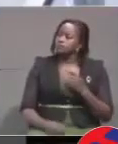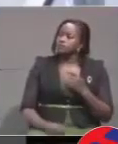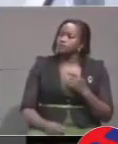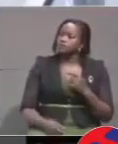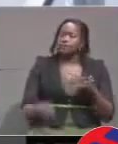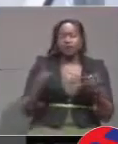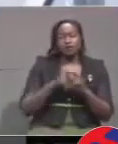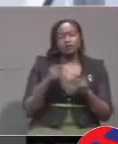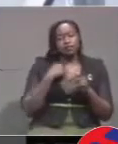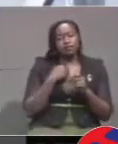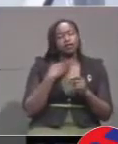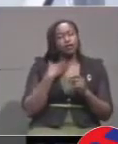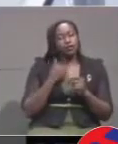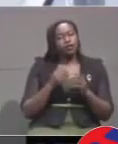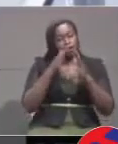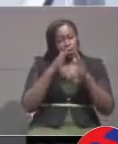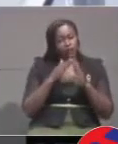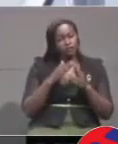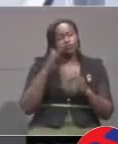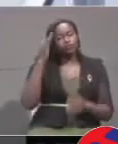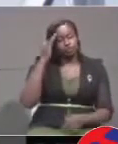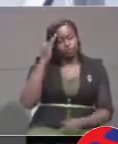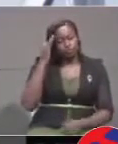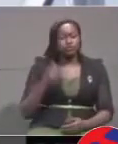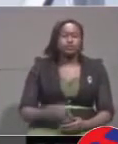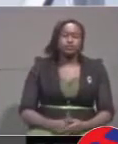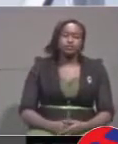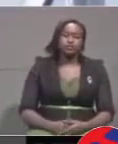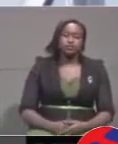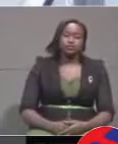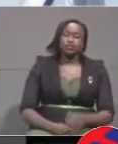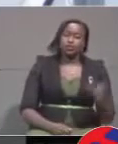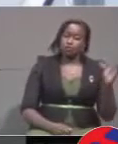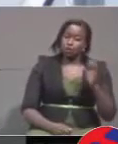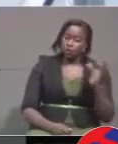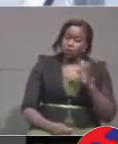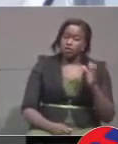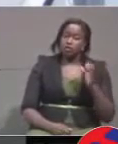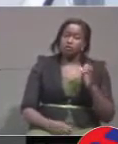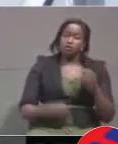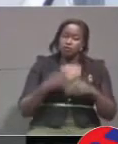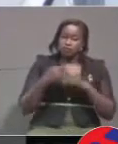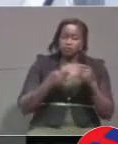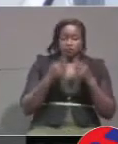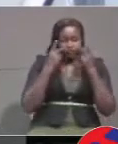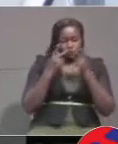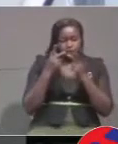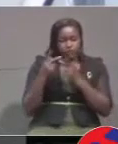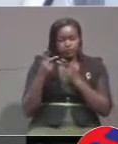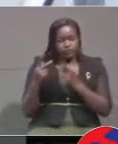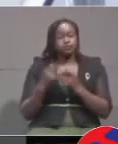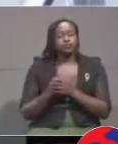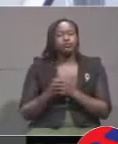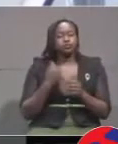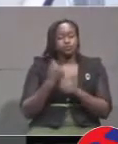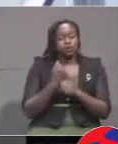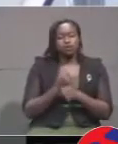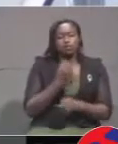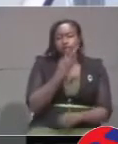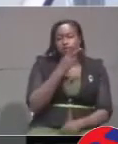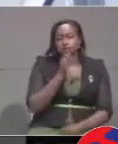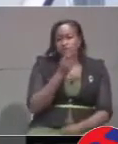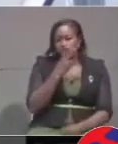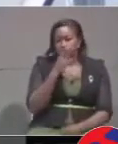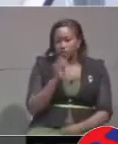ngo saidize bugoro yo musore mama ne baduka. Boze ya te yambi sabu vinyo, woji kumeza. Bamu la zenga nino kukuluku mwami yoi. Atenga iti singa uku